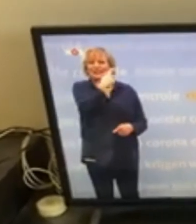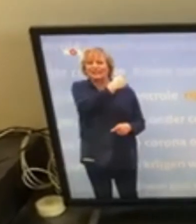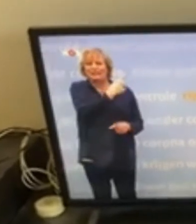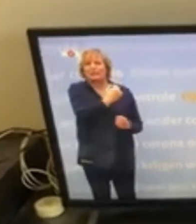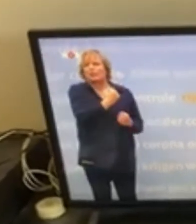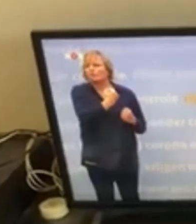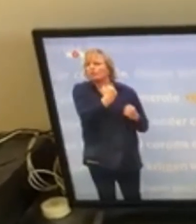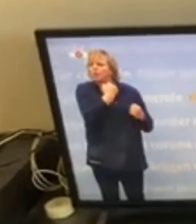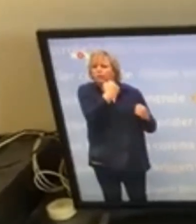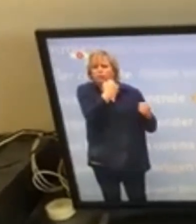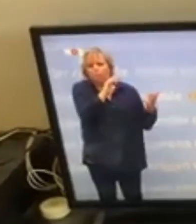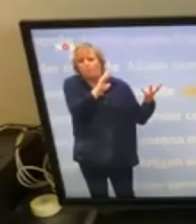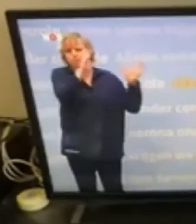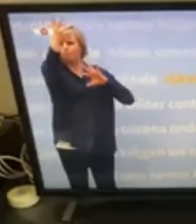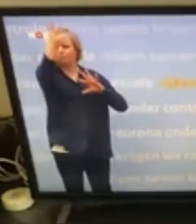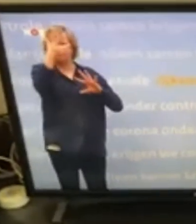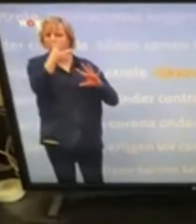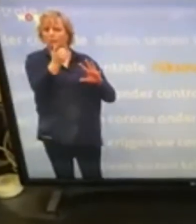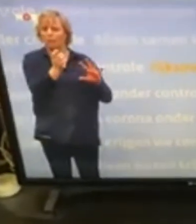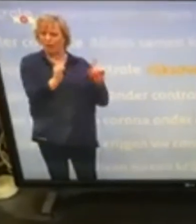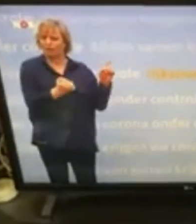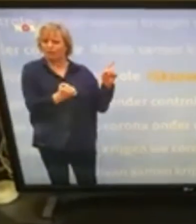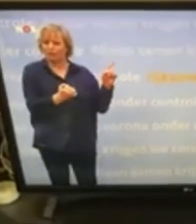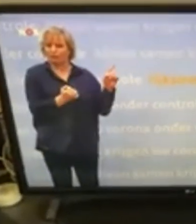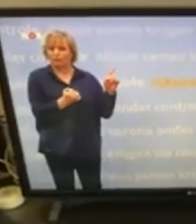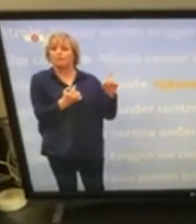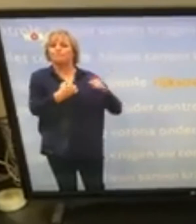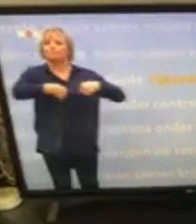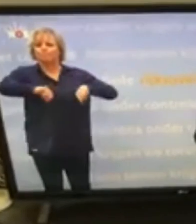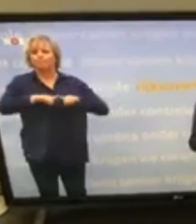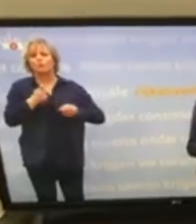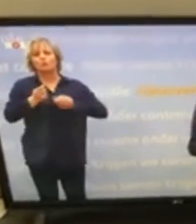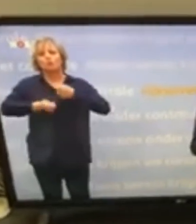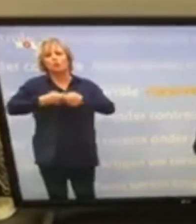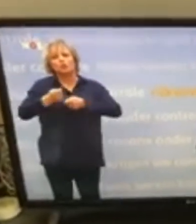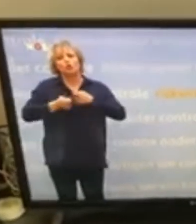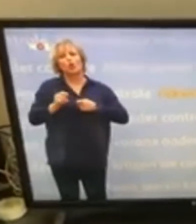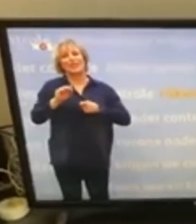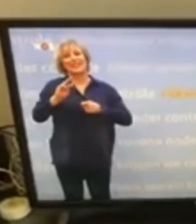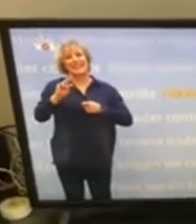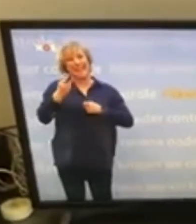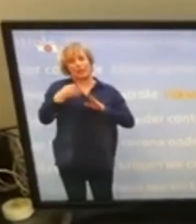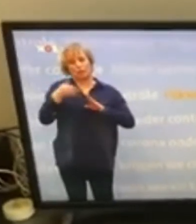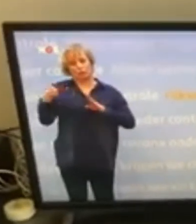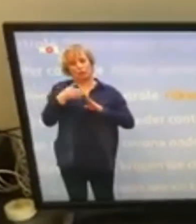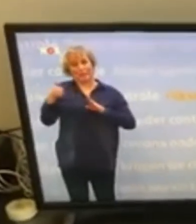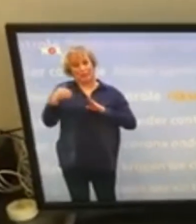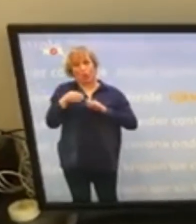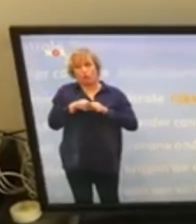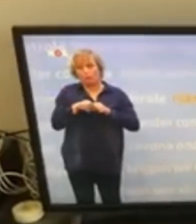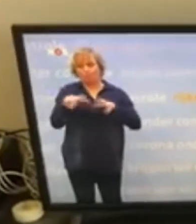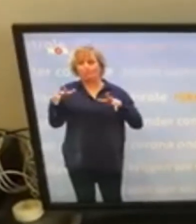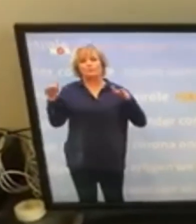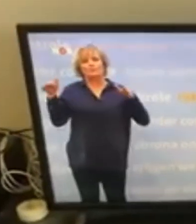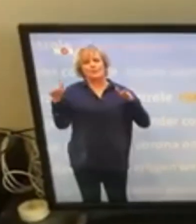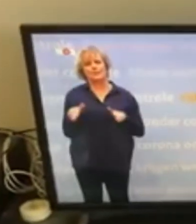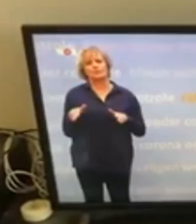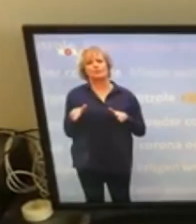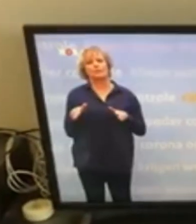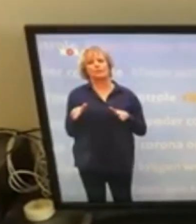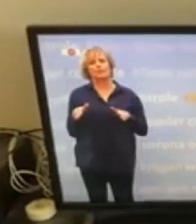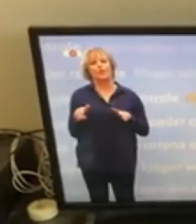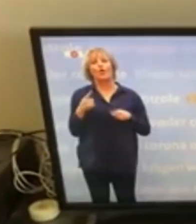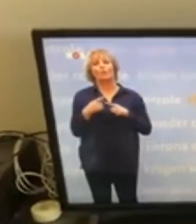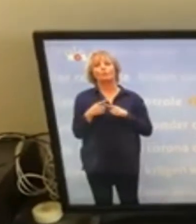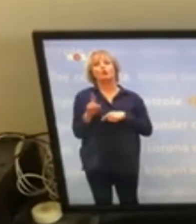dramatisch het uit de hand kan lopen. En het is aan ons om te zorgen dat die derde golf zo laag mogelijk blijft. En dat we het moment waarop die